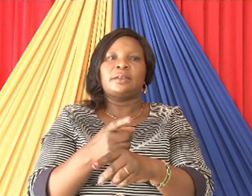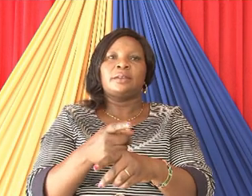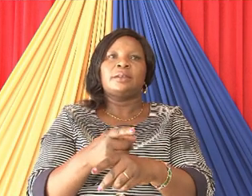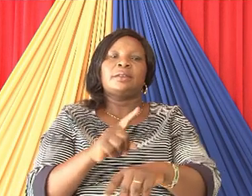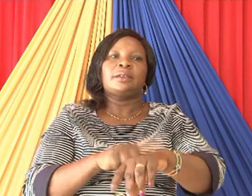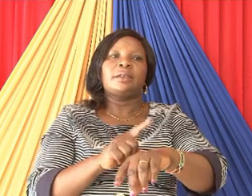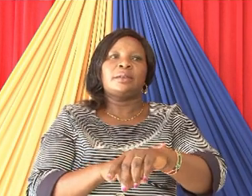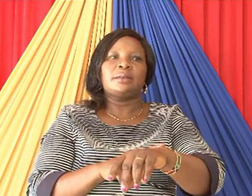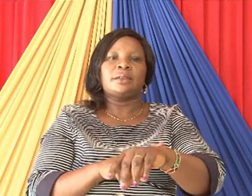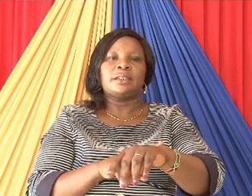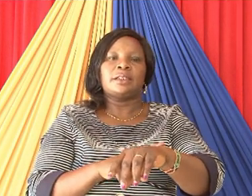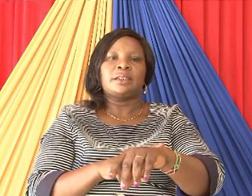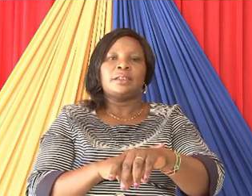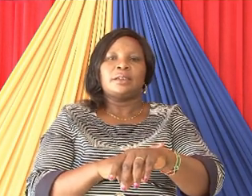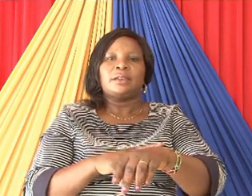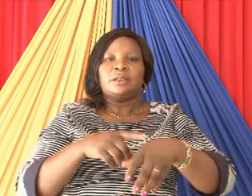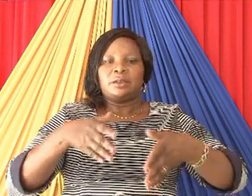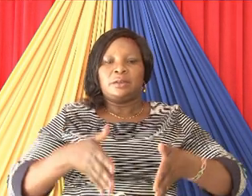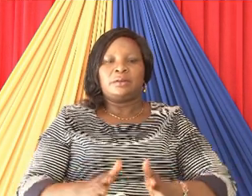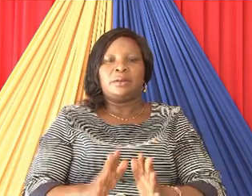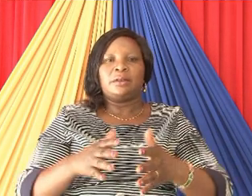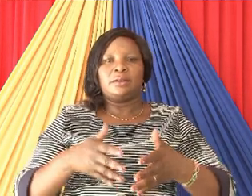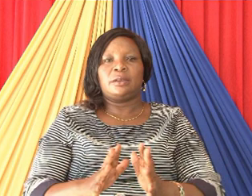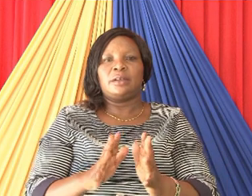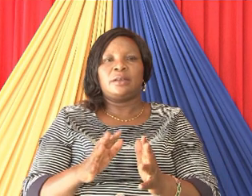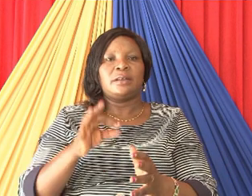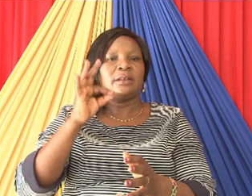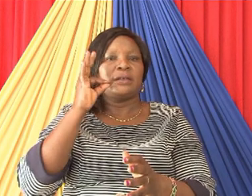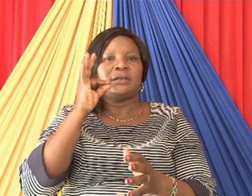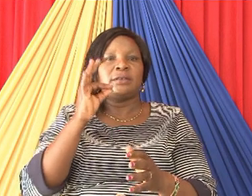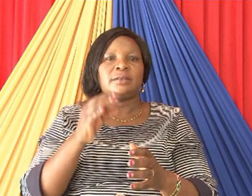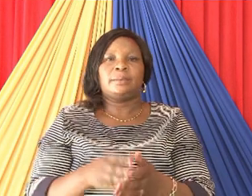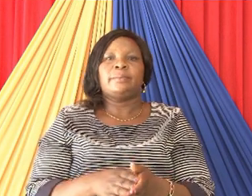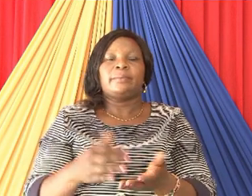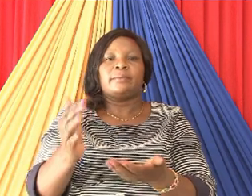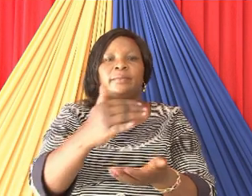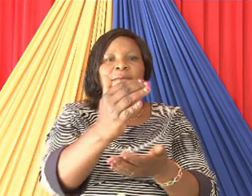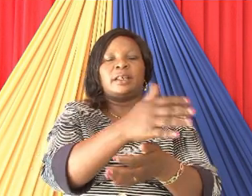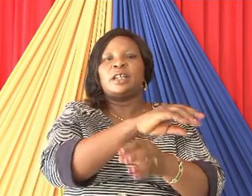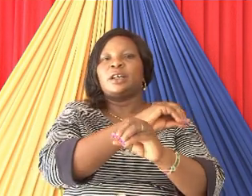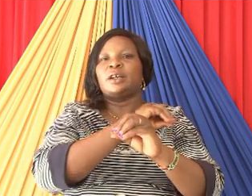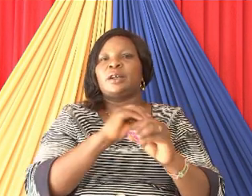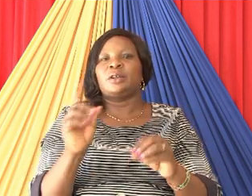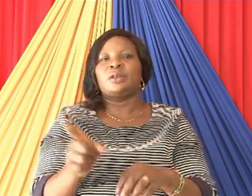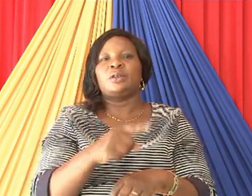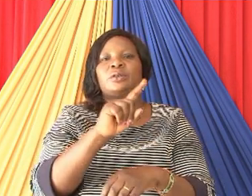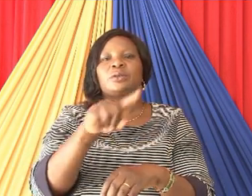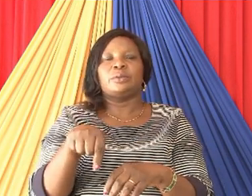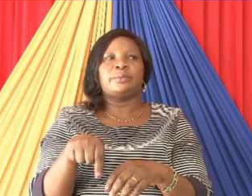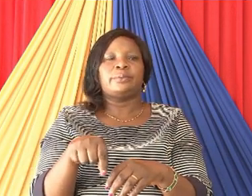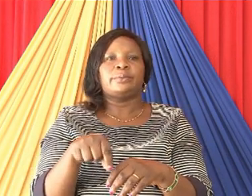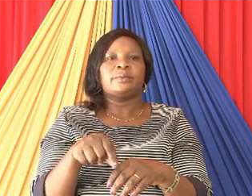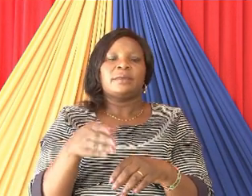kutoleta mazao vile ambavyo tulikuwa tunatarajia. Na hasa wakati huu ambapo kuna mambo